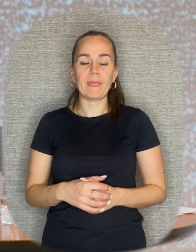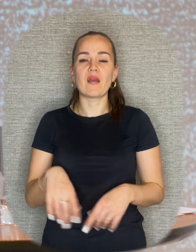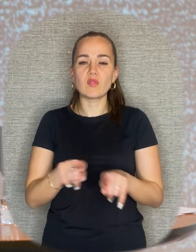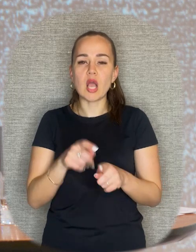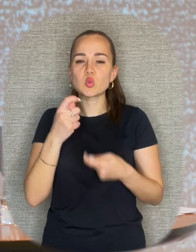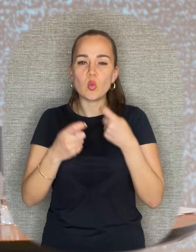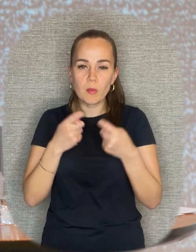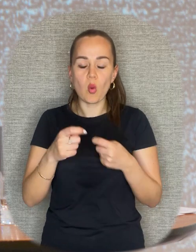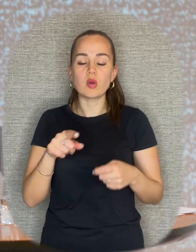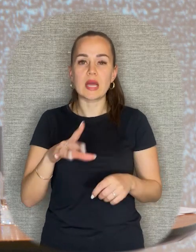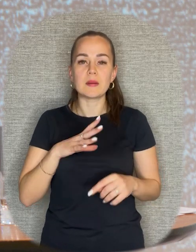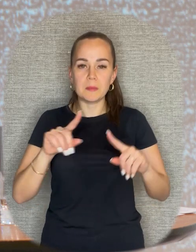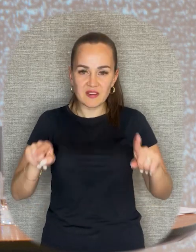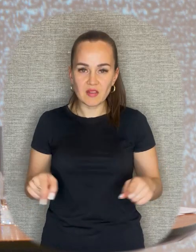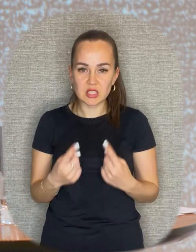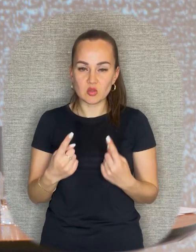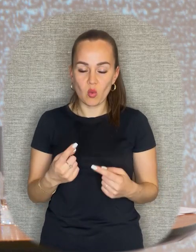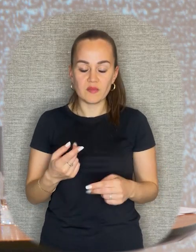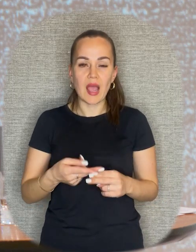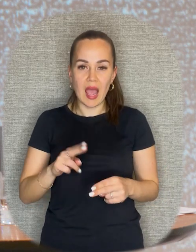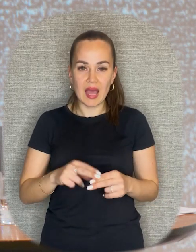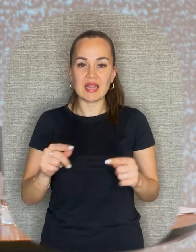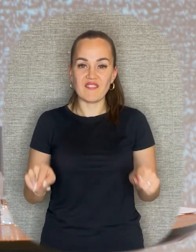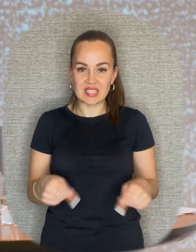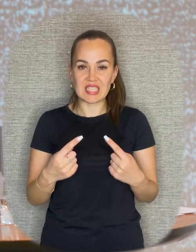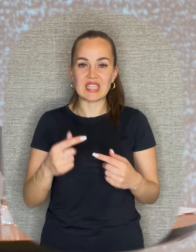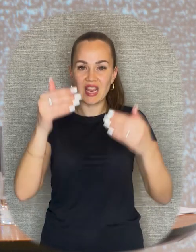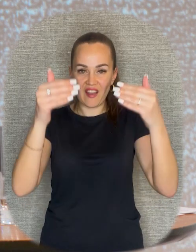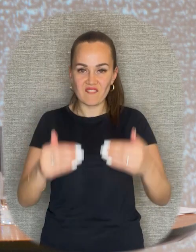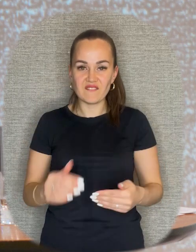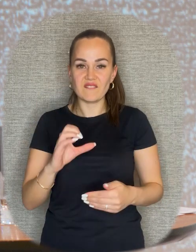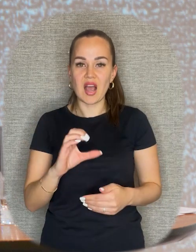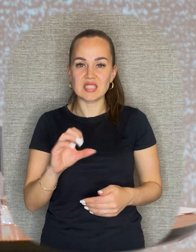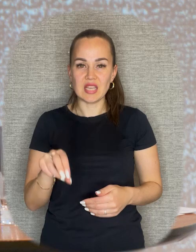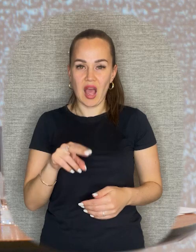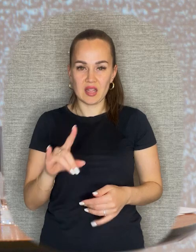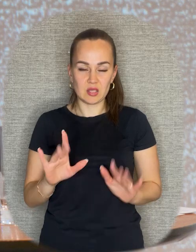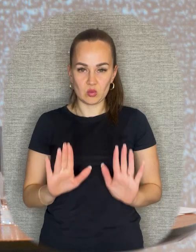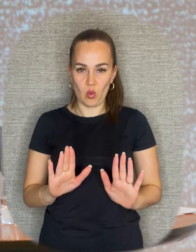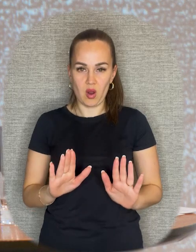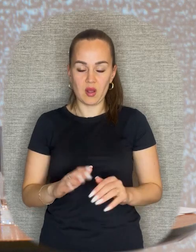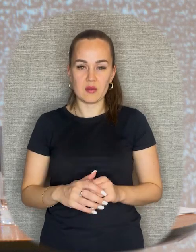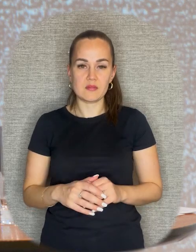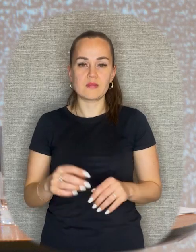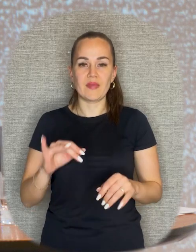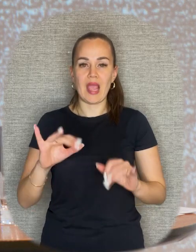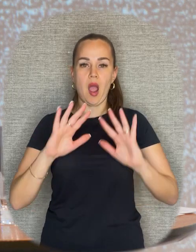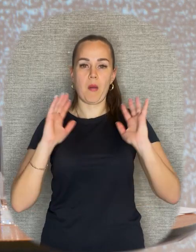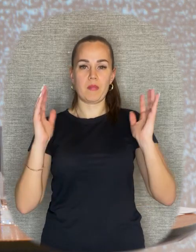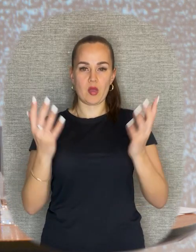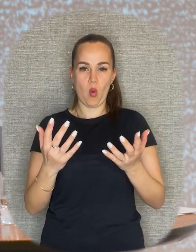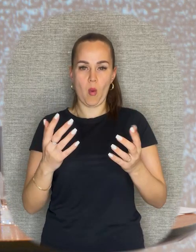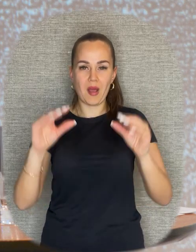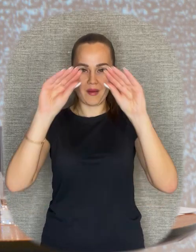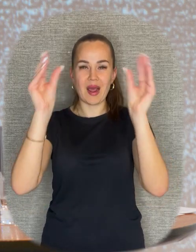исторические Центр э французского города Сан мало которые были вот так скрупулёзно воссозданы по сути